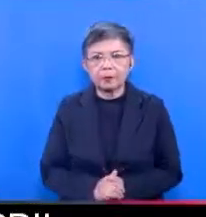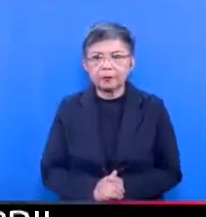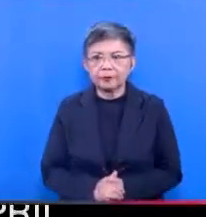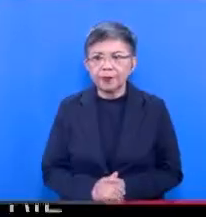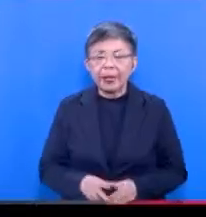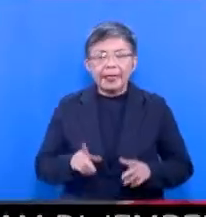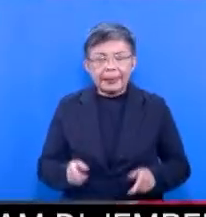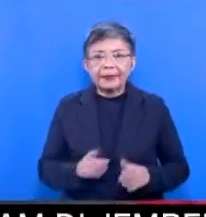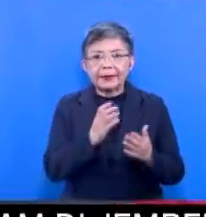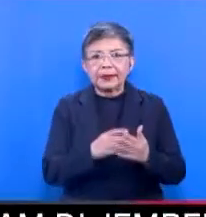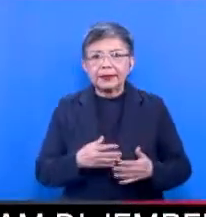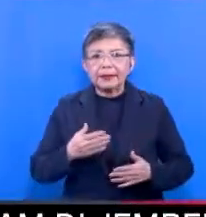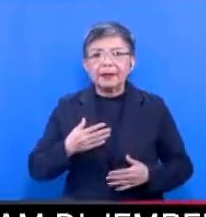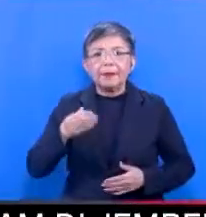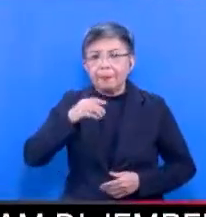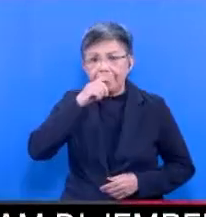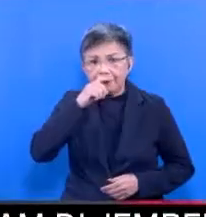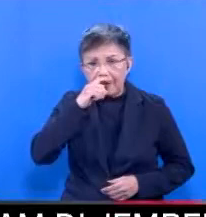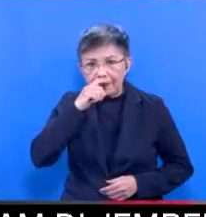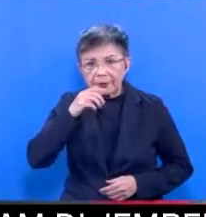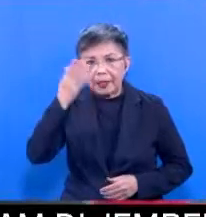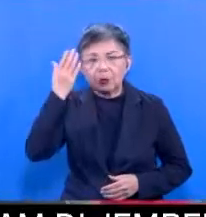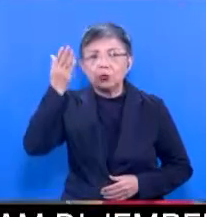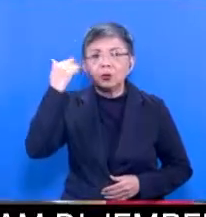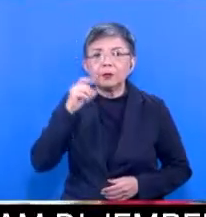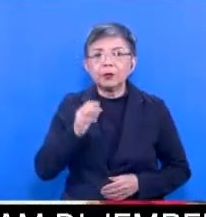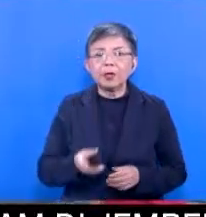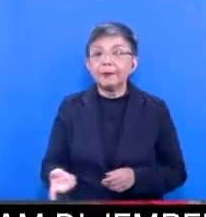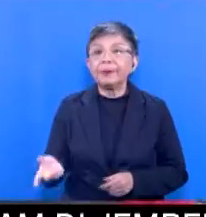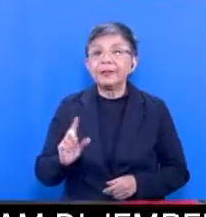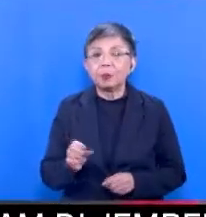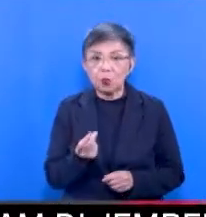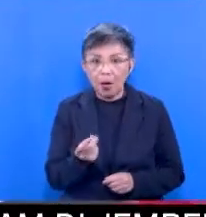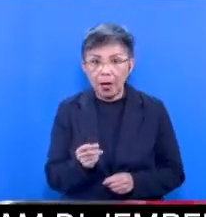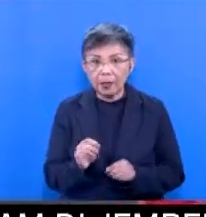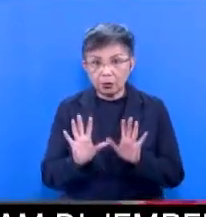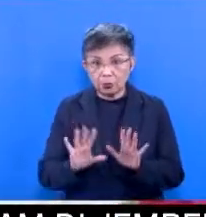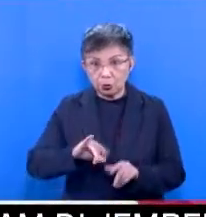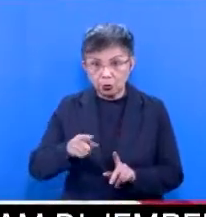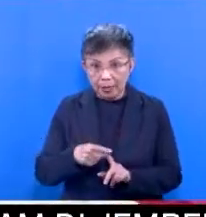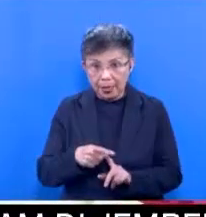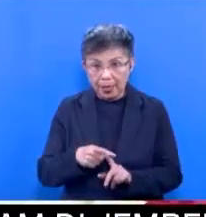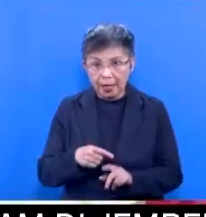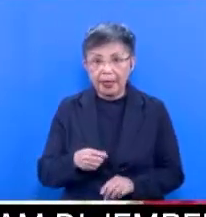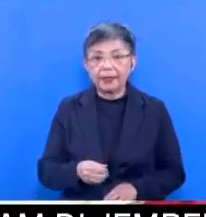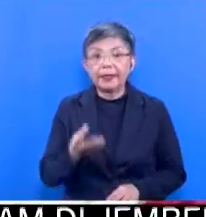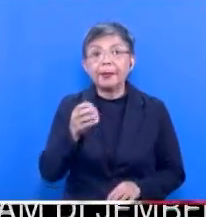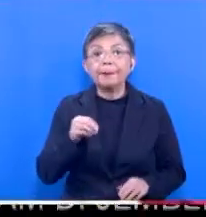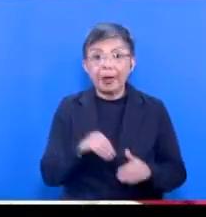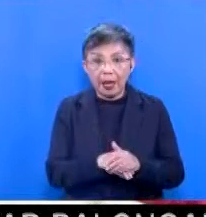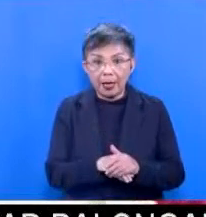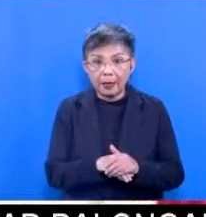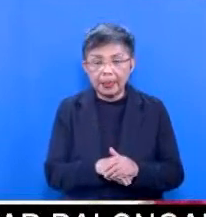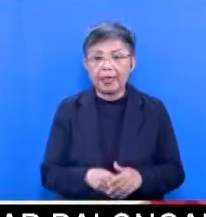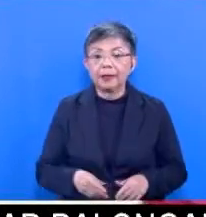Gini Pak, bapak kami, mama dulu pinjam uang 10 juta di bank. Rupanya dibodoh-bodohin cerita inilah bapak